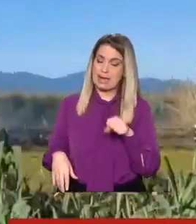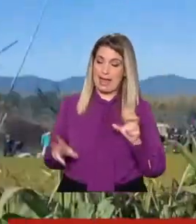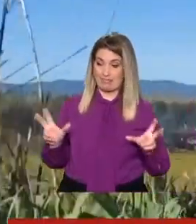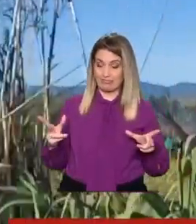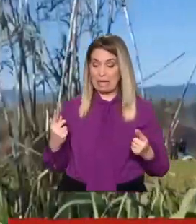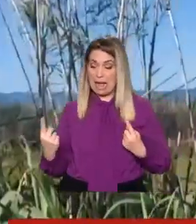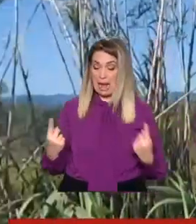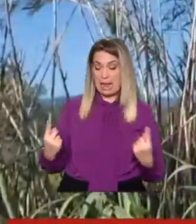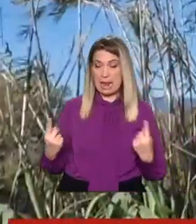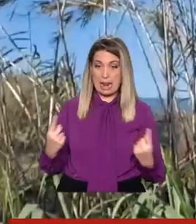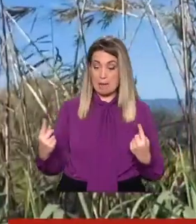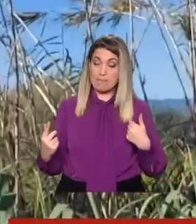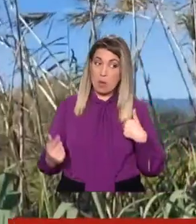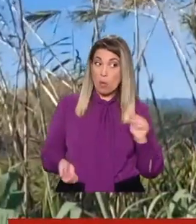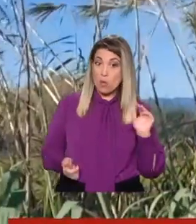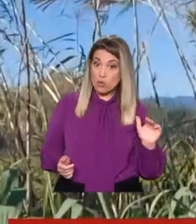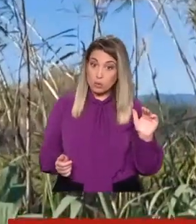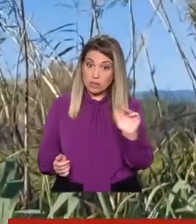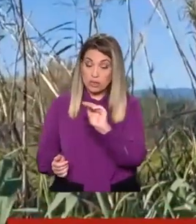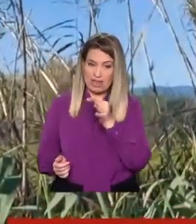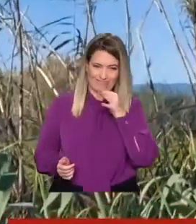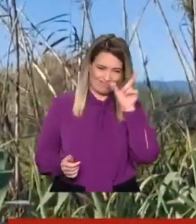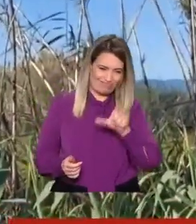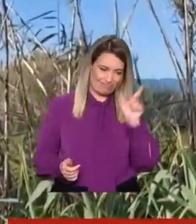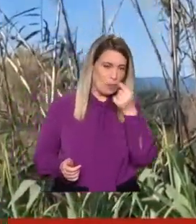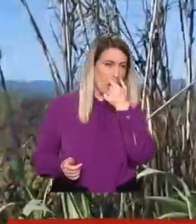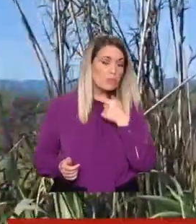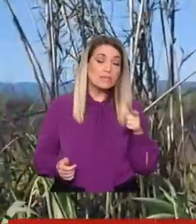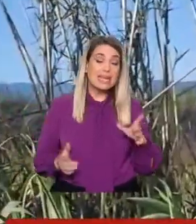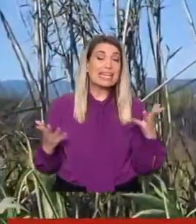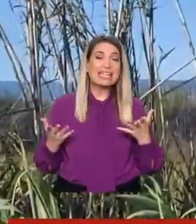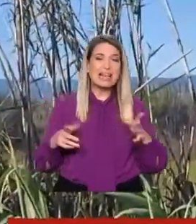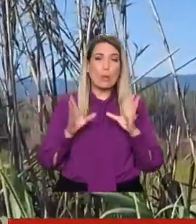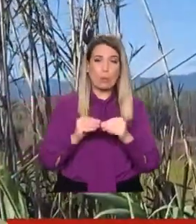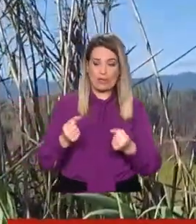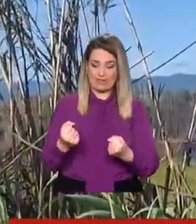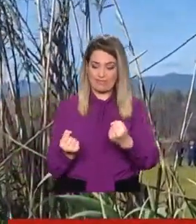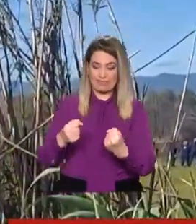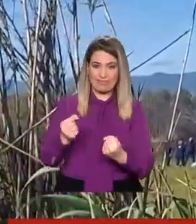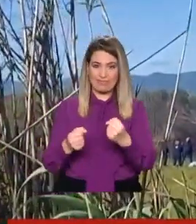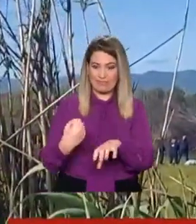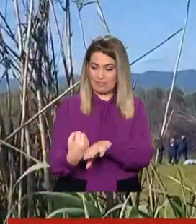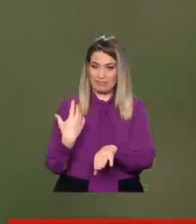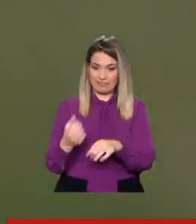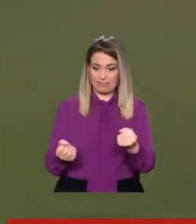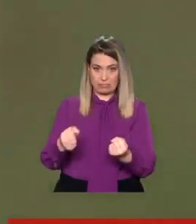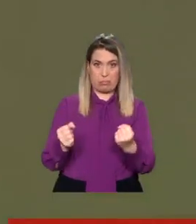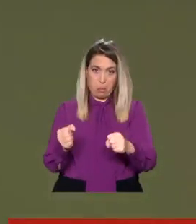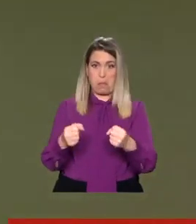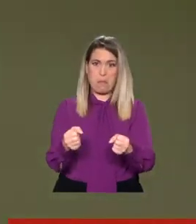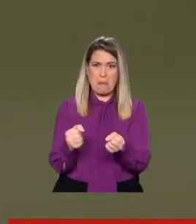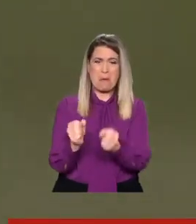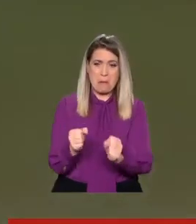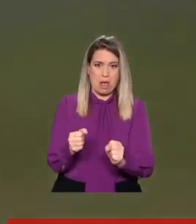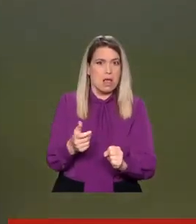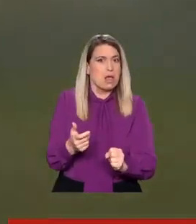από τις πηγές που μίλησα μου λένε ότι πρέπει να έχει πρόβλημα μάλλον το υδραυλικό του, το σύστημα κατεύθυνσης δηλαδή του αεροσκάφου. Σε κάθε περίπτωση, η πολεμική αεροπορία έχει στείλει κλιμάκιο